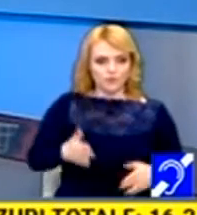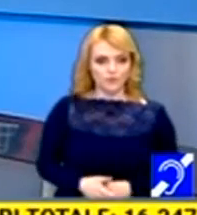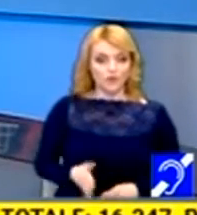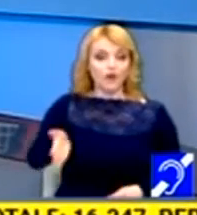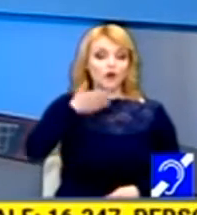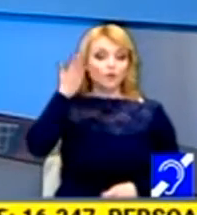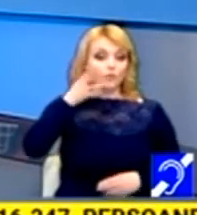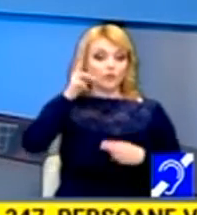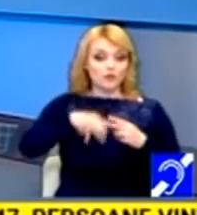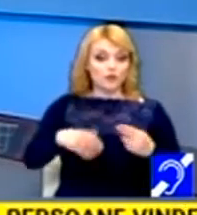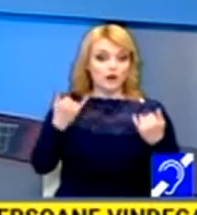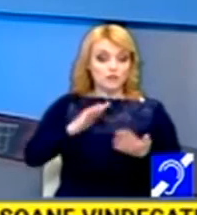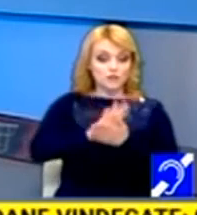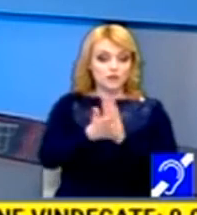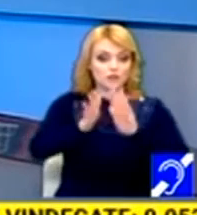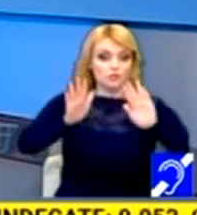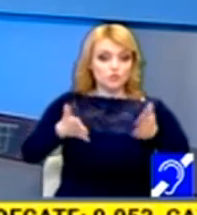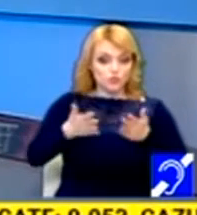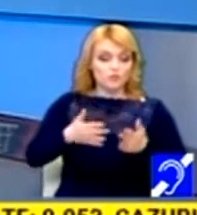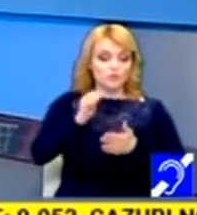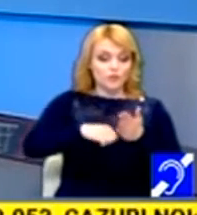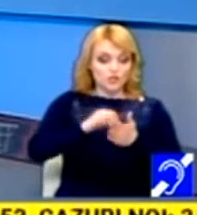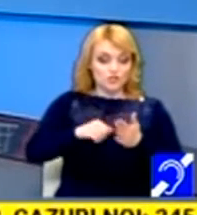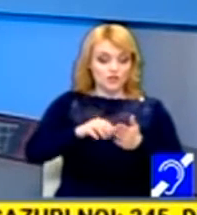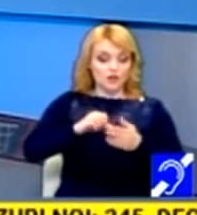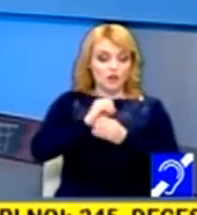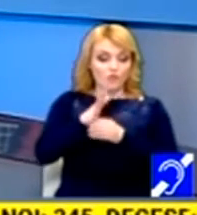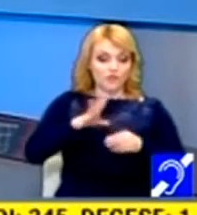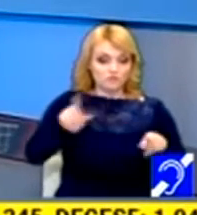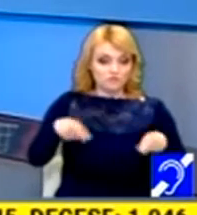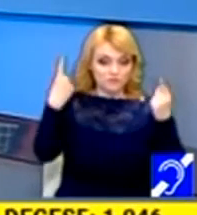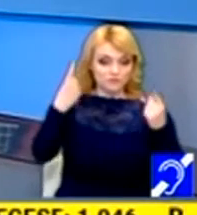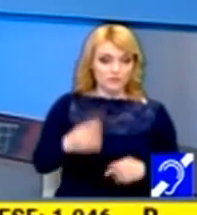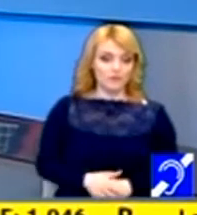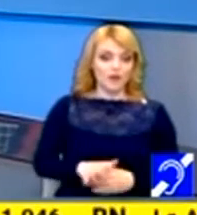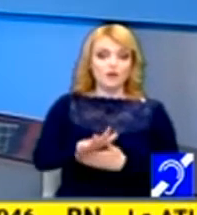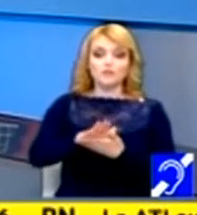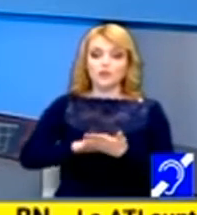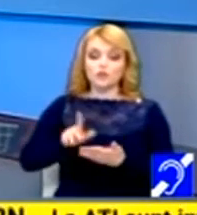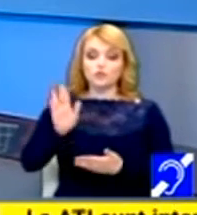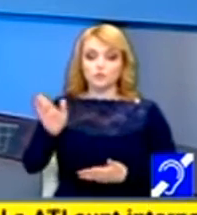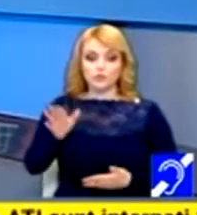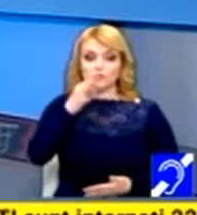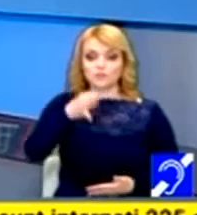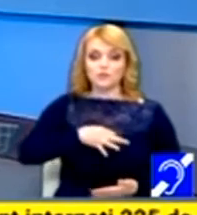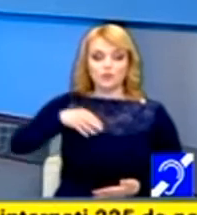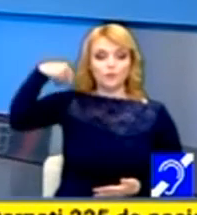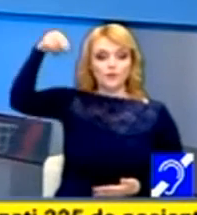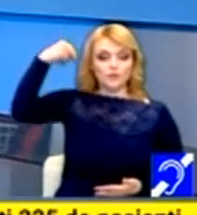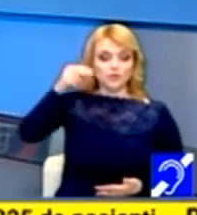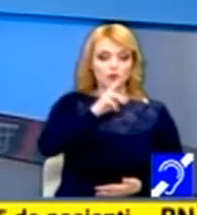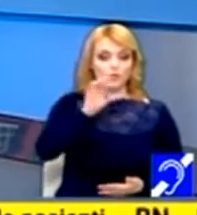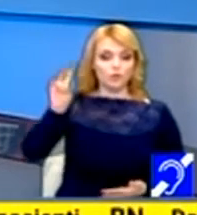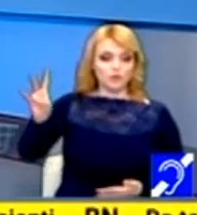În România se încheie astăzi starea de urgență provocată de COVID-19. Ce urmează mai departe, ne spune chiar în acest moment președintele